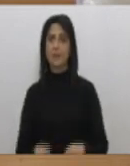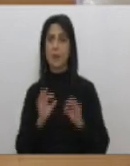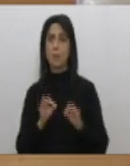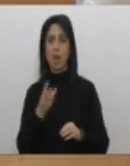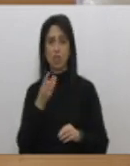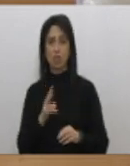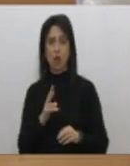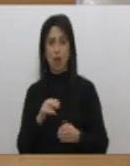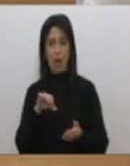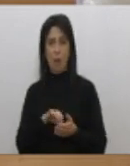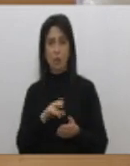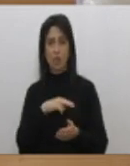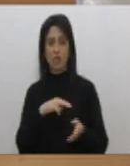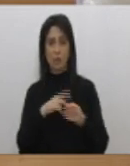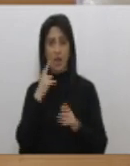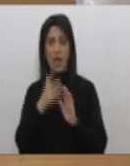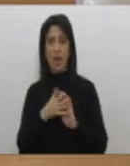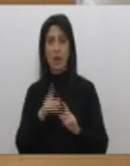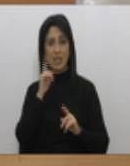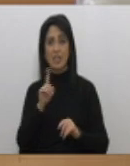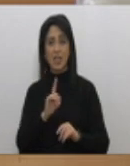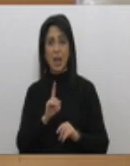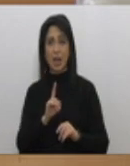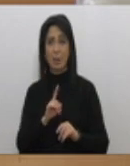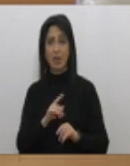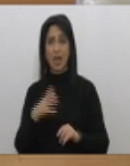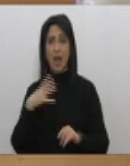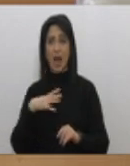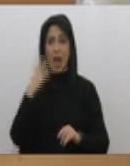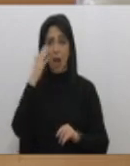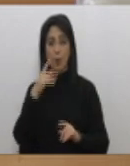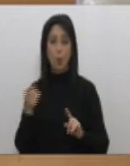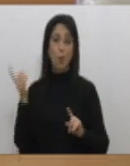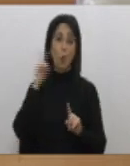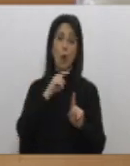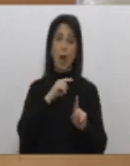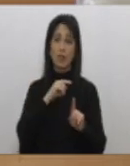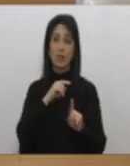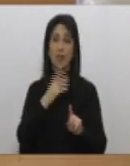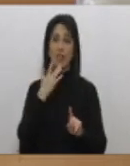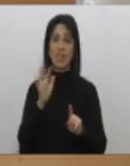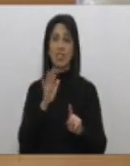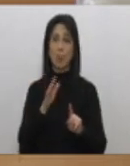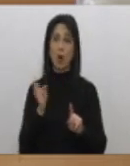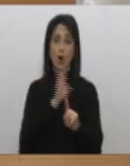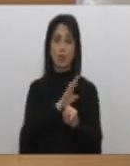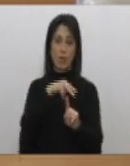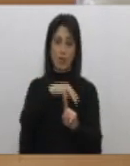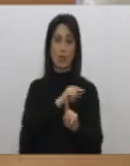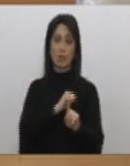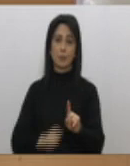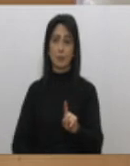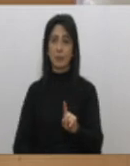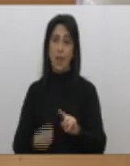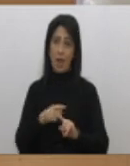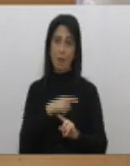შოქში აღმოჩნდება ეს დეპუტატები, რომ გაიგებენ, იცით რა? ქართული ოცნების უკან ნაციონალური მოძრაობა დგას.